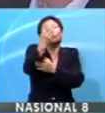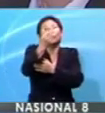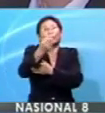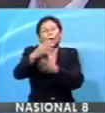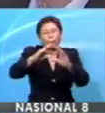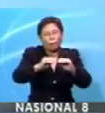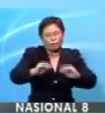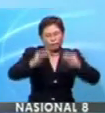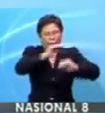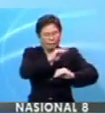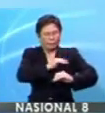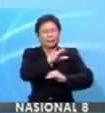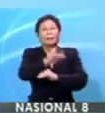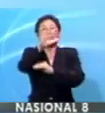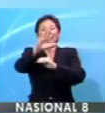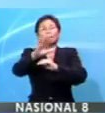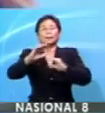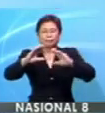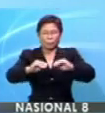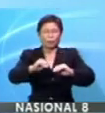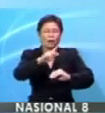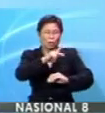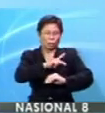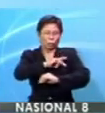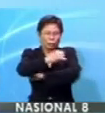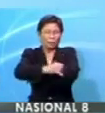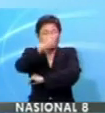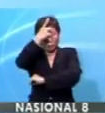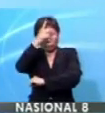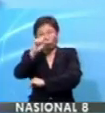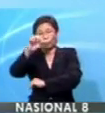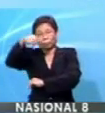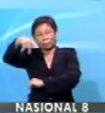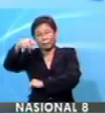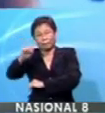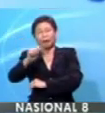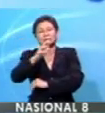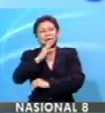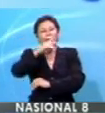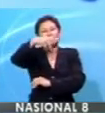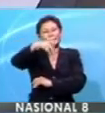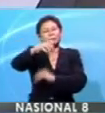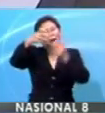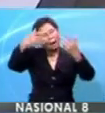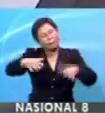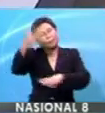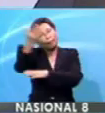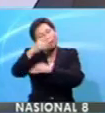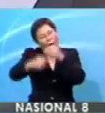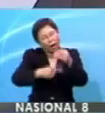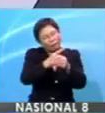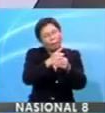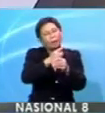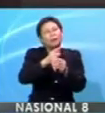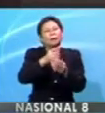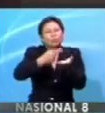mesyuarat peringkat menteri dan Li mesyuarat ketua-ketua negara dat seri Mustafa bercakap dalam sidang media selepas memberi taklimat mengenai perkembangan